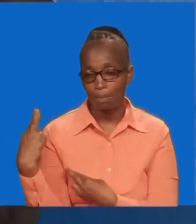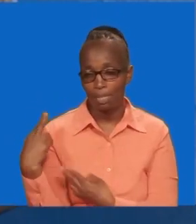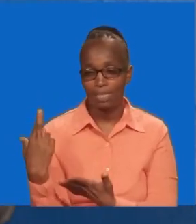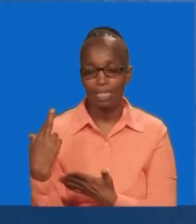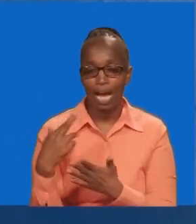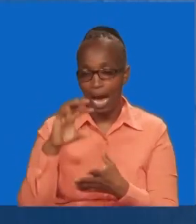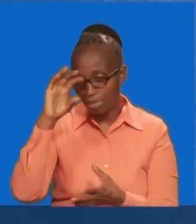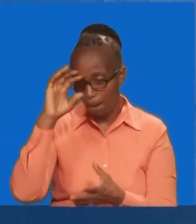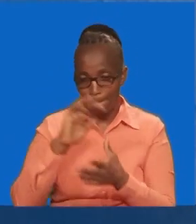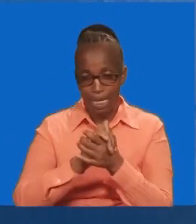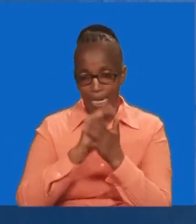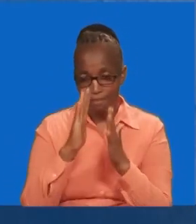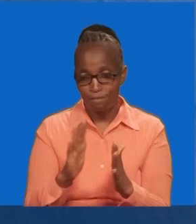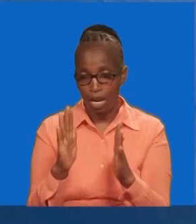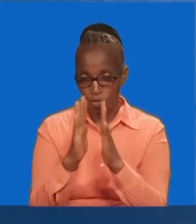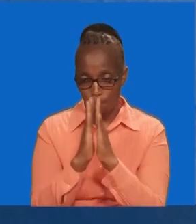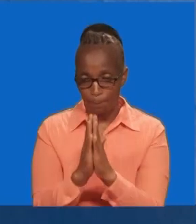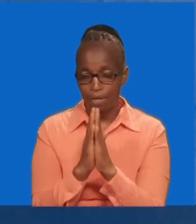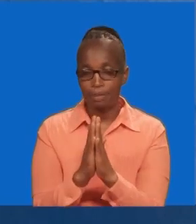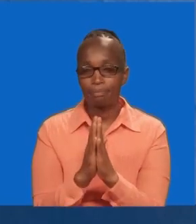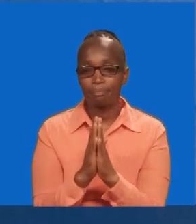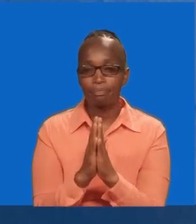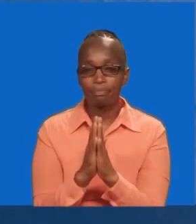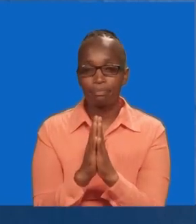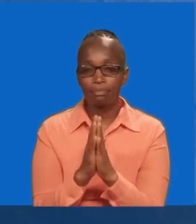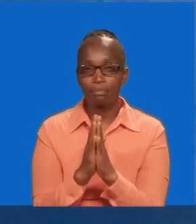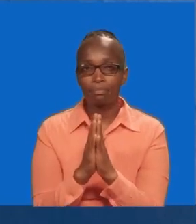It is my responsibility as a believer to pray.